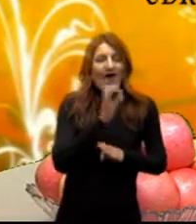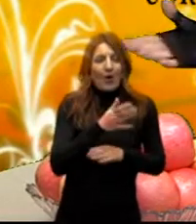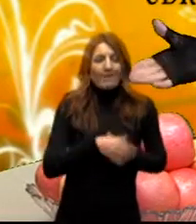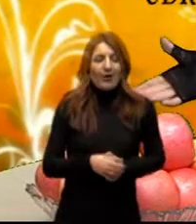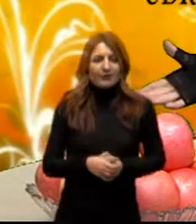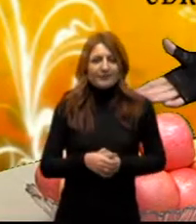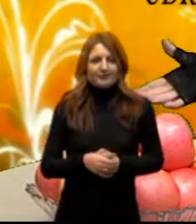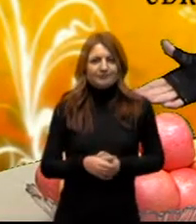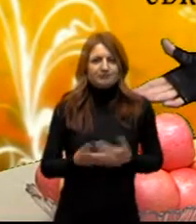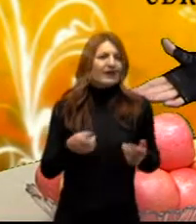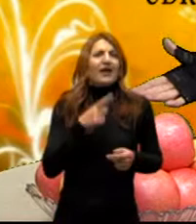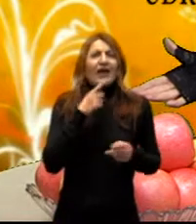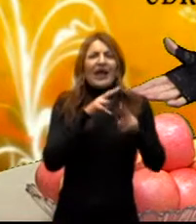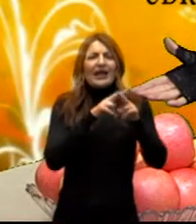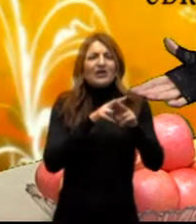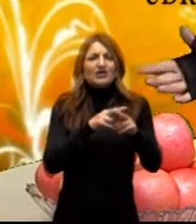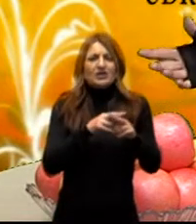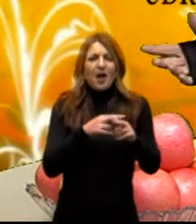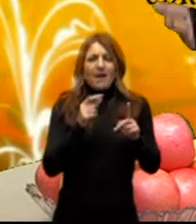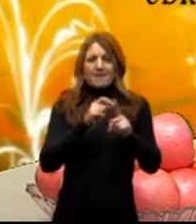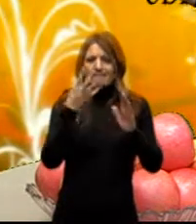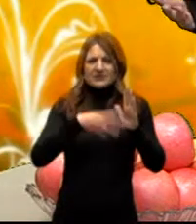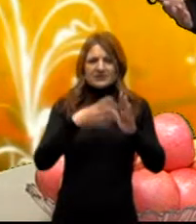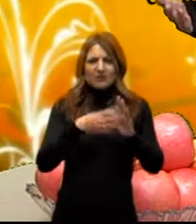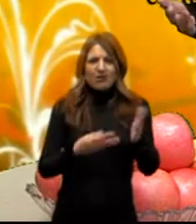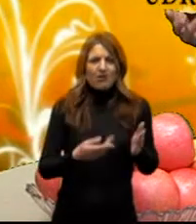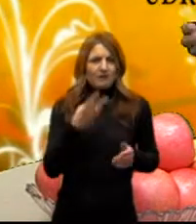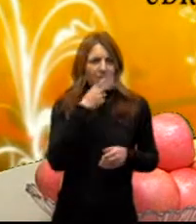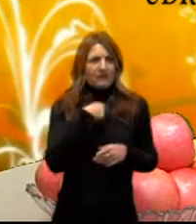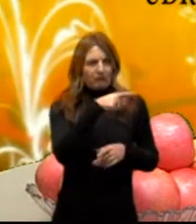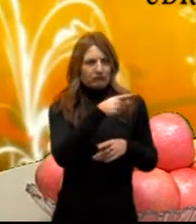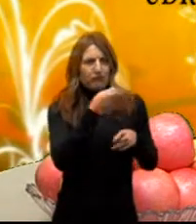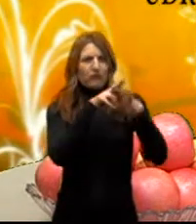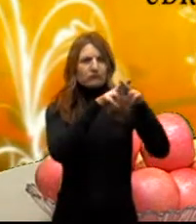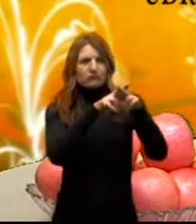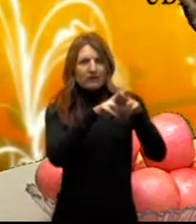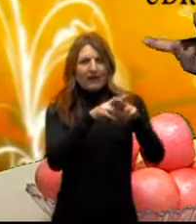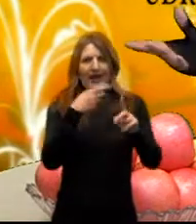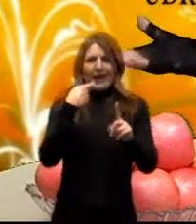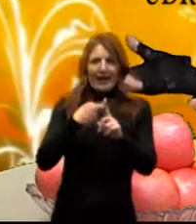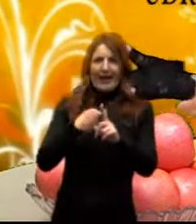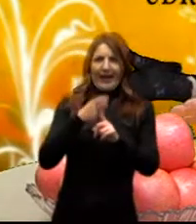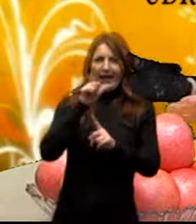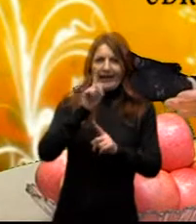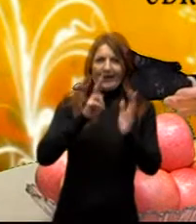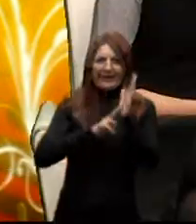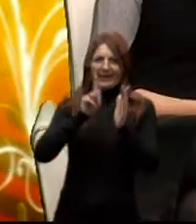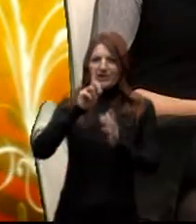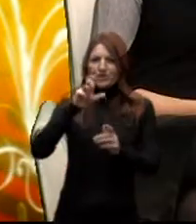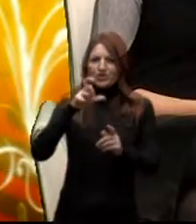Kad kažemo klinička psihologinja, ja vas vidim na klinici, klinička. Klinički